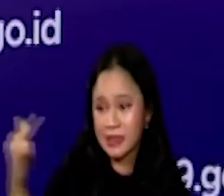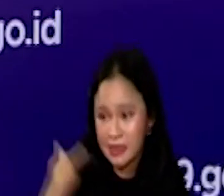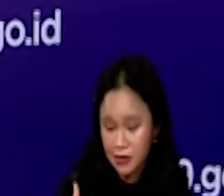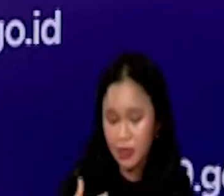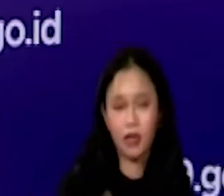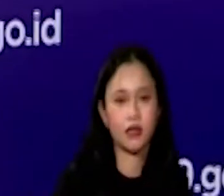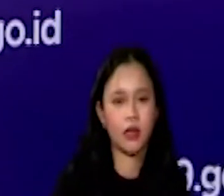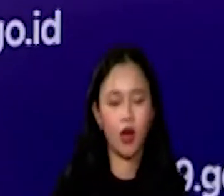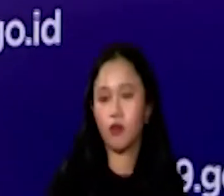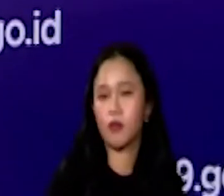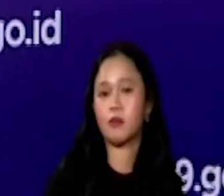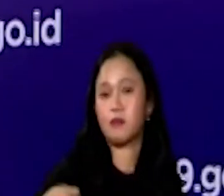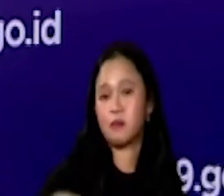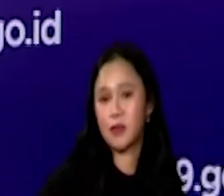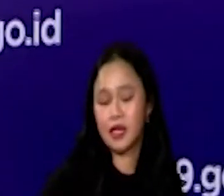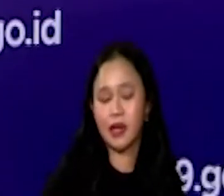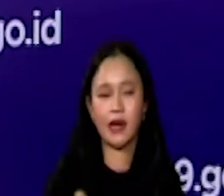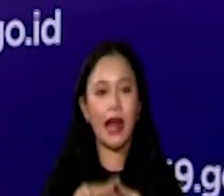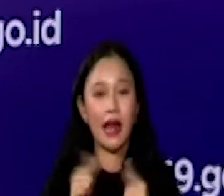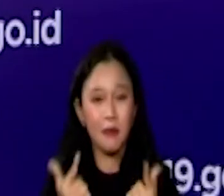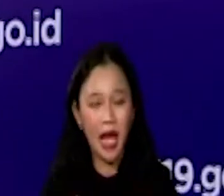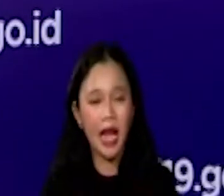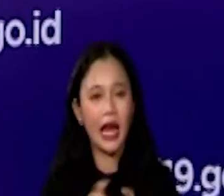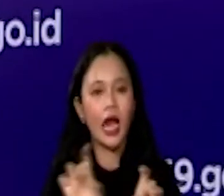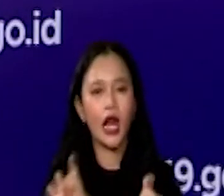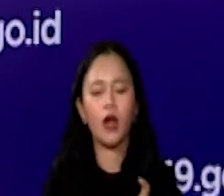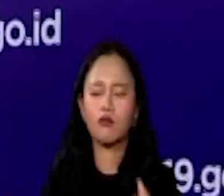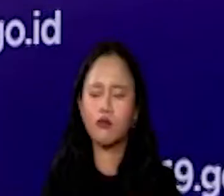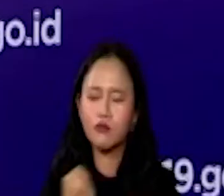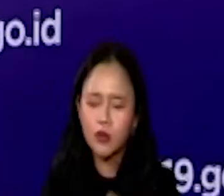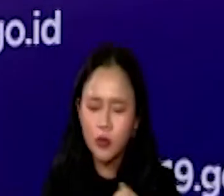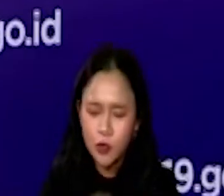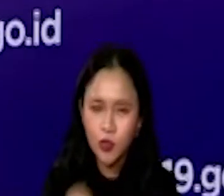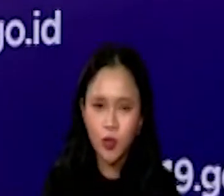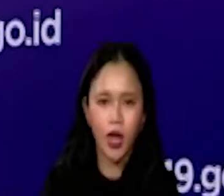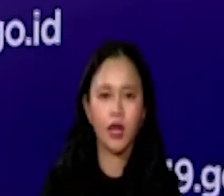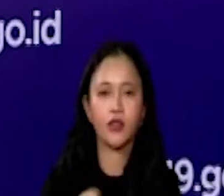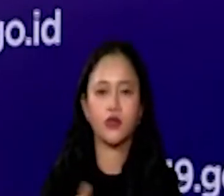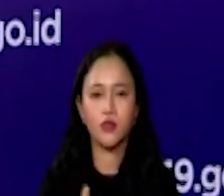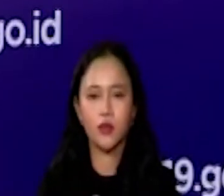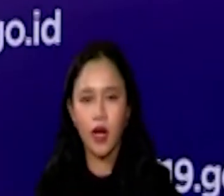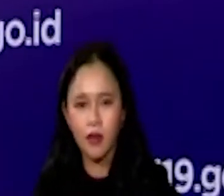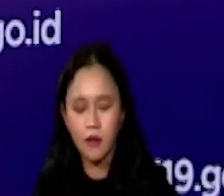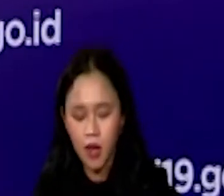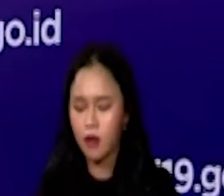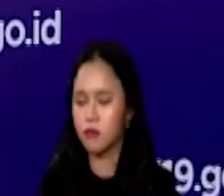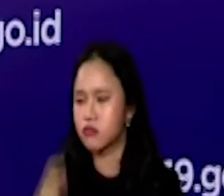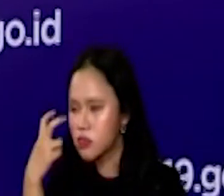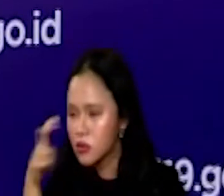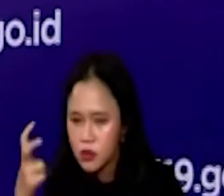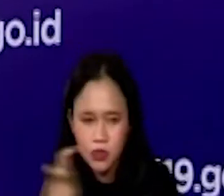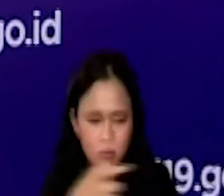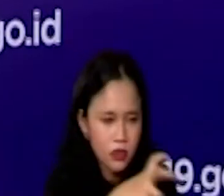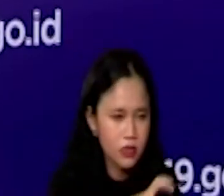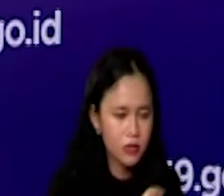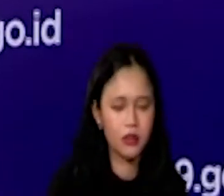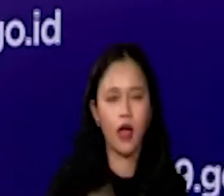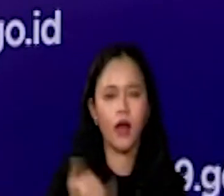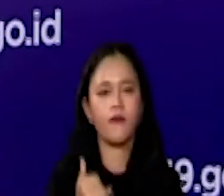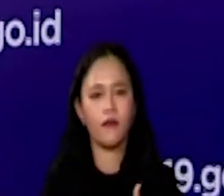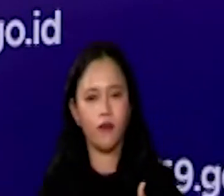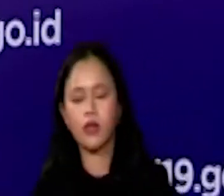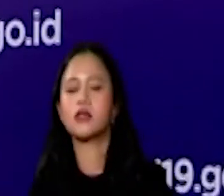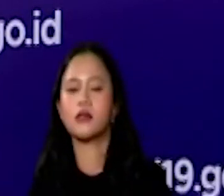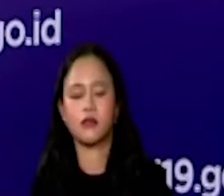terlibat termasuk kementerian lembaga terkait bersama Satgas akan terus melakukan monitoring dan evaluasi